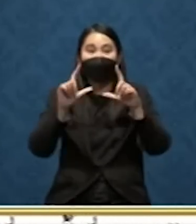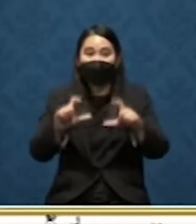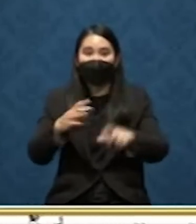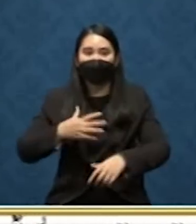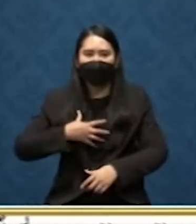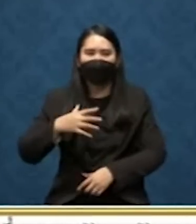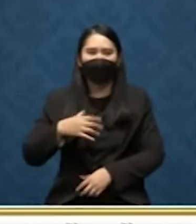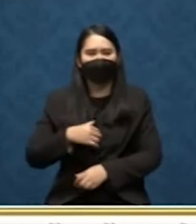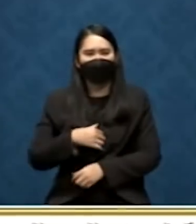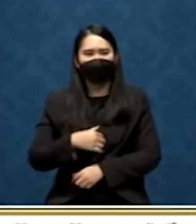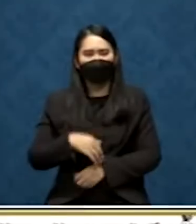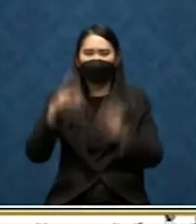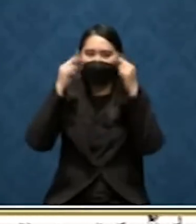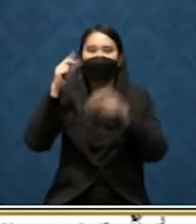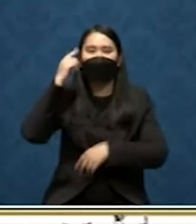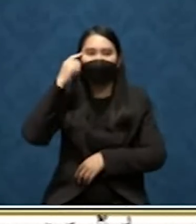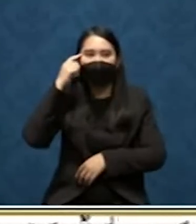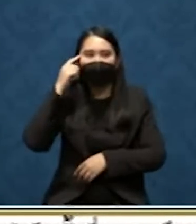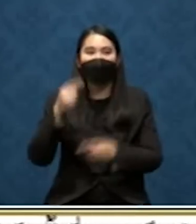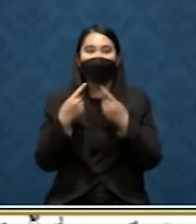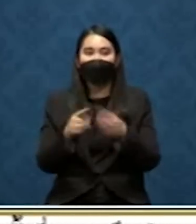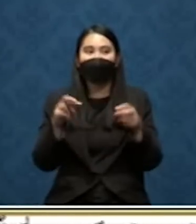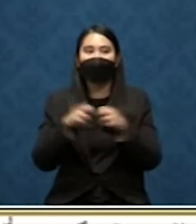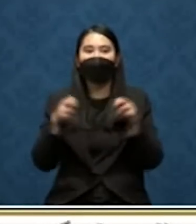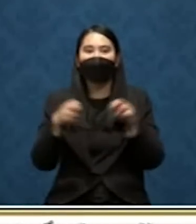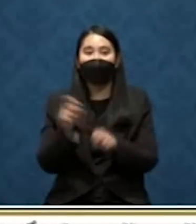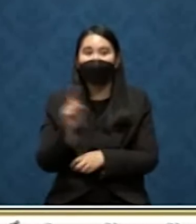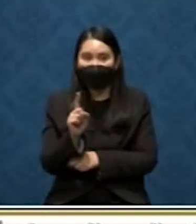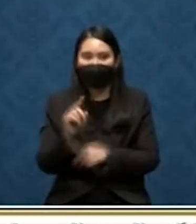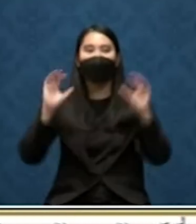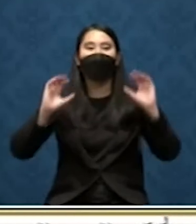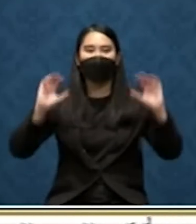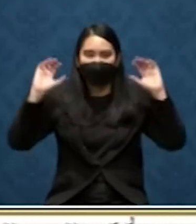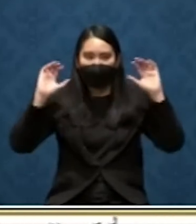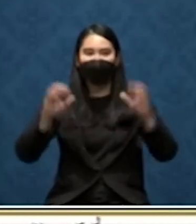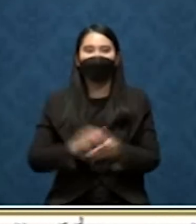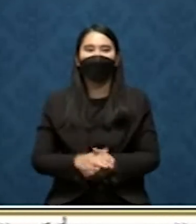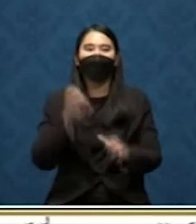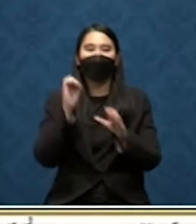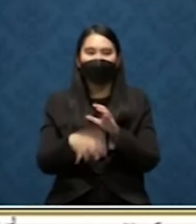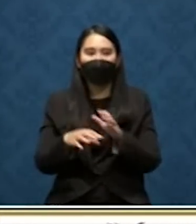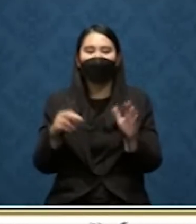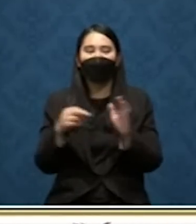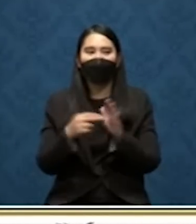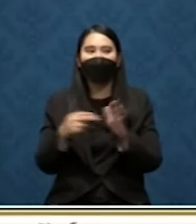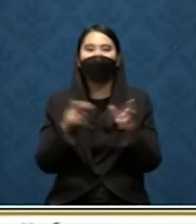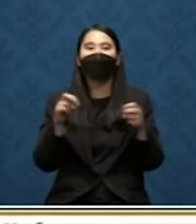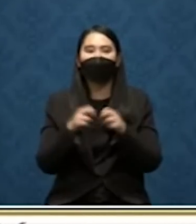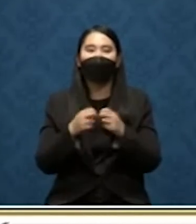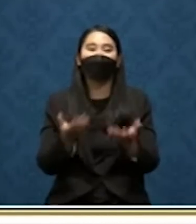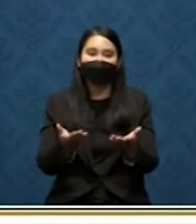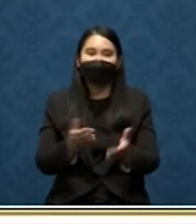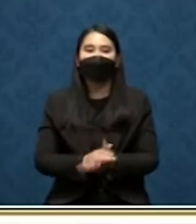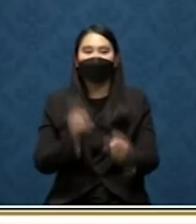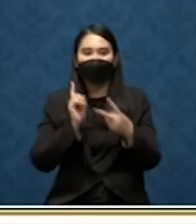ัยกไปรเรองอะไรด้วยแต่ปัญหากคอเพราะเป็ความบกพร่องของรัฐบาลนี้ถึงทำให้เกิดแบบนี้อย่างไรครั